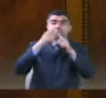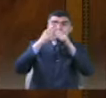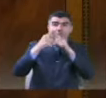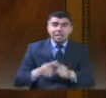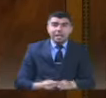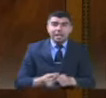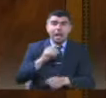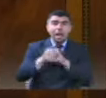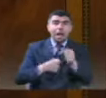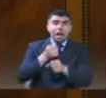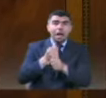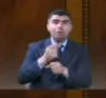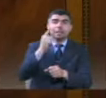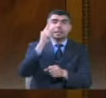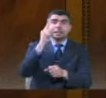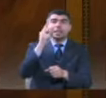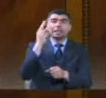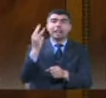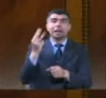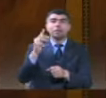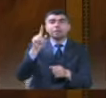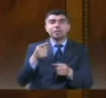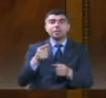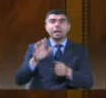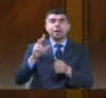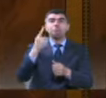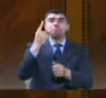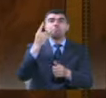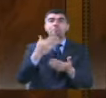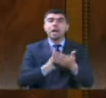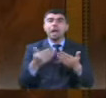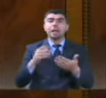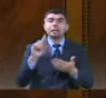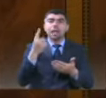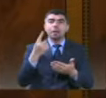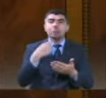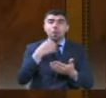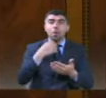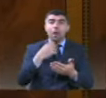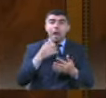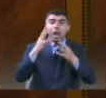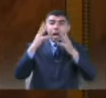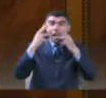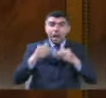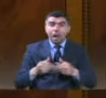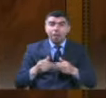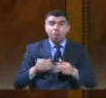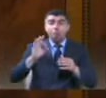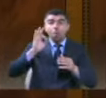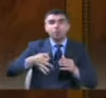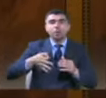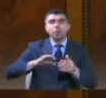قدره 13.2 مليار درهم، وأتمنى أن تأخذ الأرقام وحجمها ويحسن